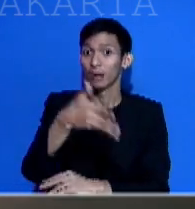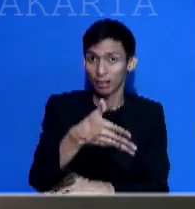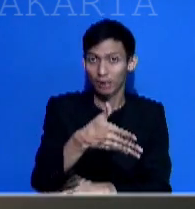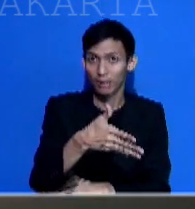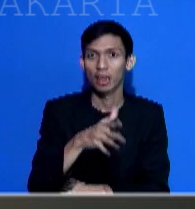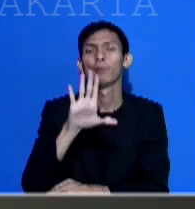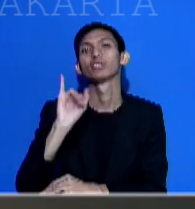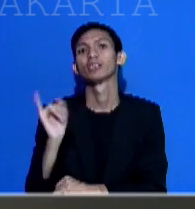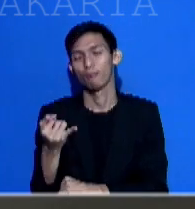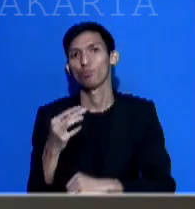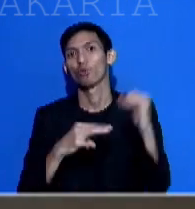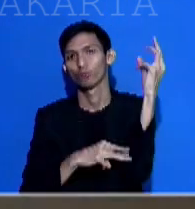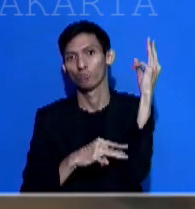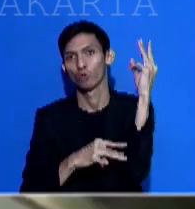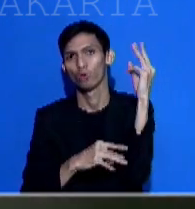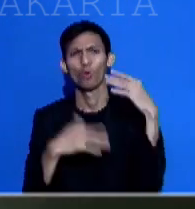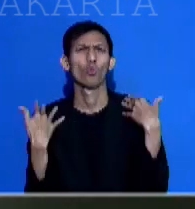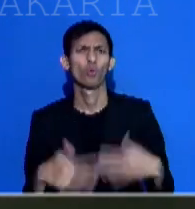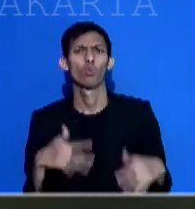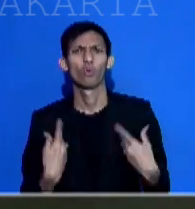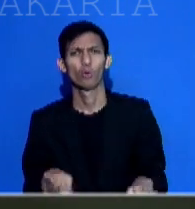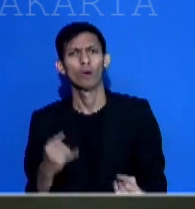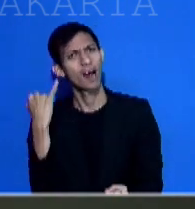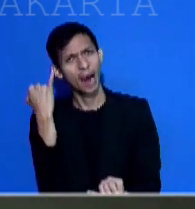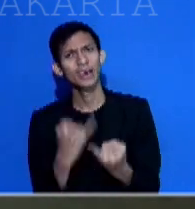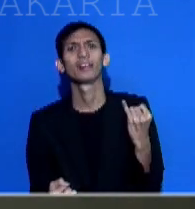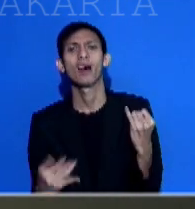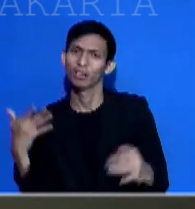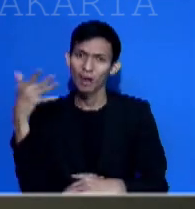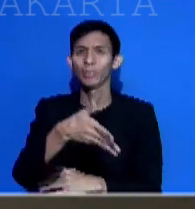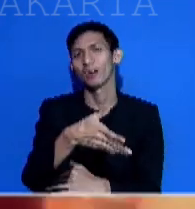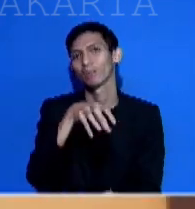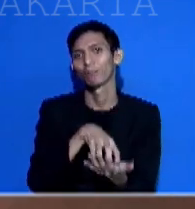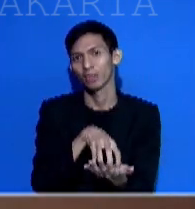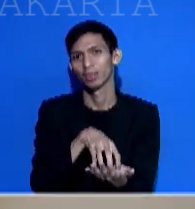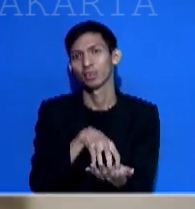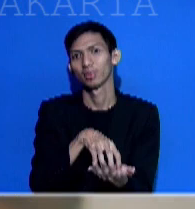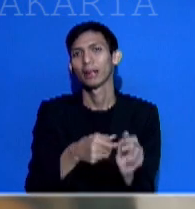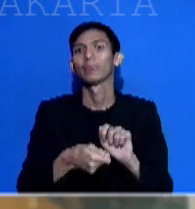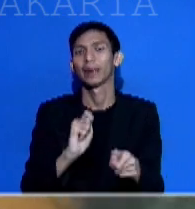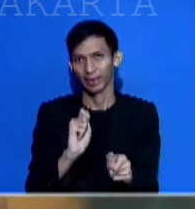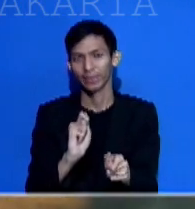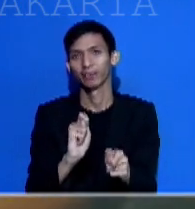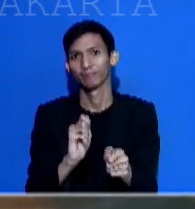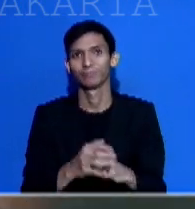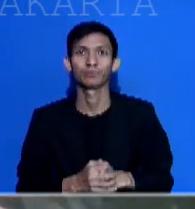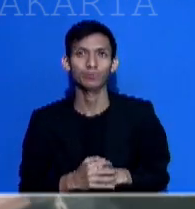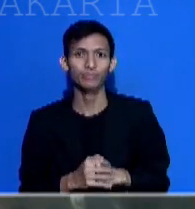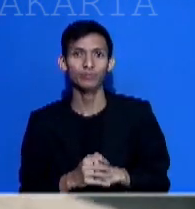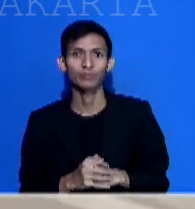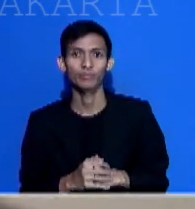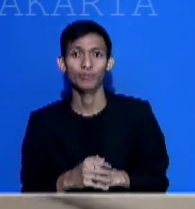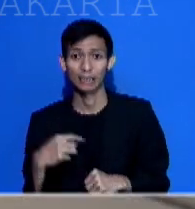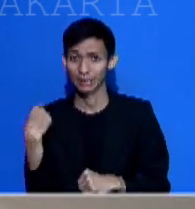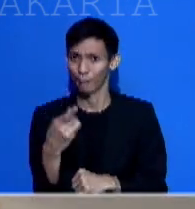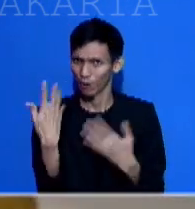jam. Wah, akhirnya kita tiba nih di loket pemberian tiket. Wah, kita udah sampai Sikunir